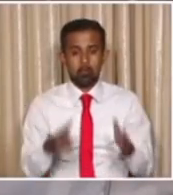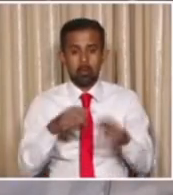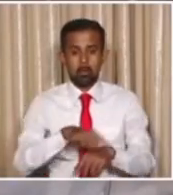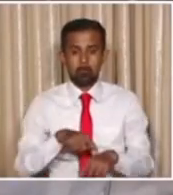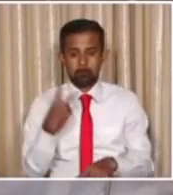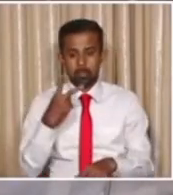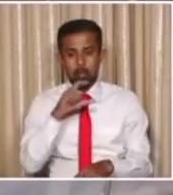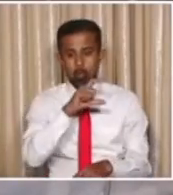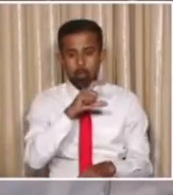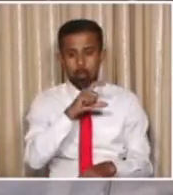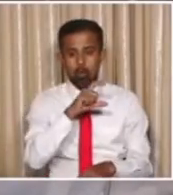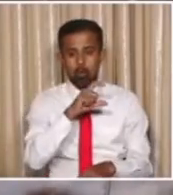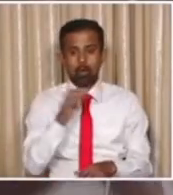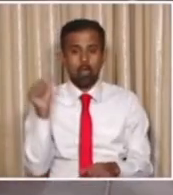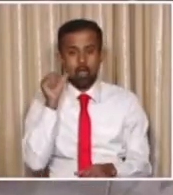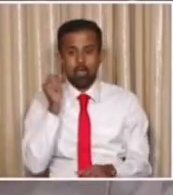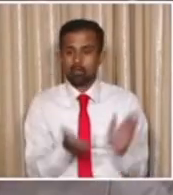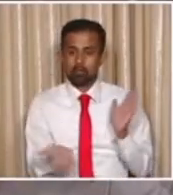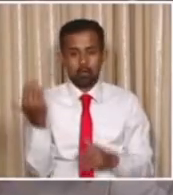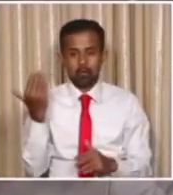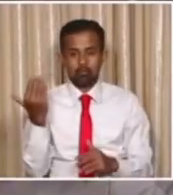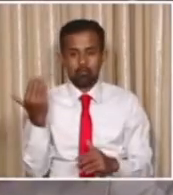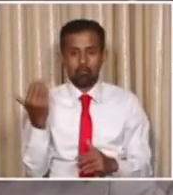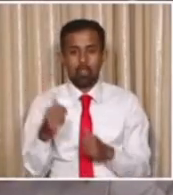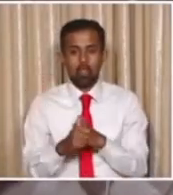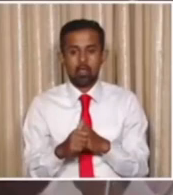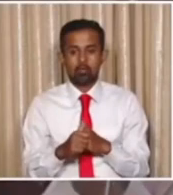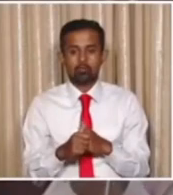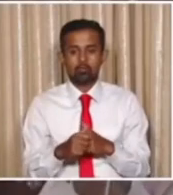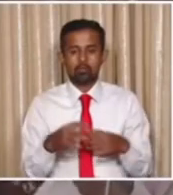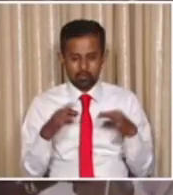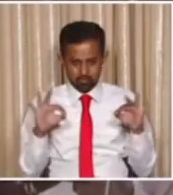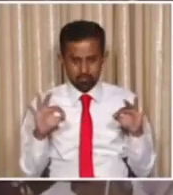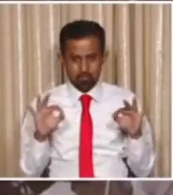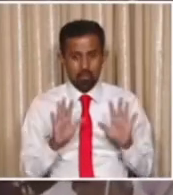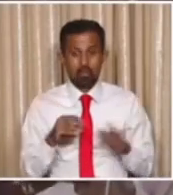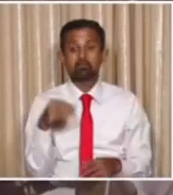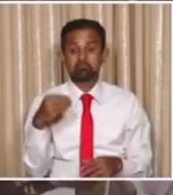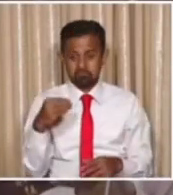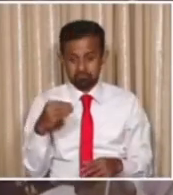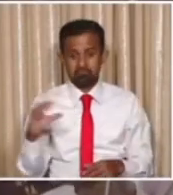දෙකෙන් කොළඹ ඉඳලා කතරගමට යනවා. හැබැයි ඒව හැදුවේ නිකන් නෙමෙයි. ණය අරගෙන.